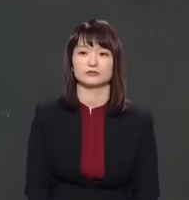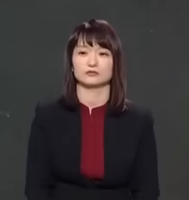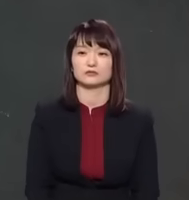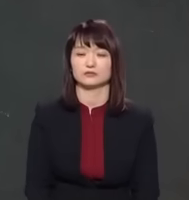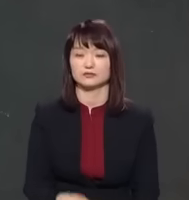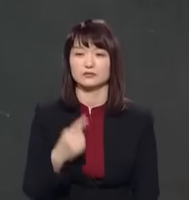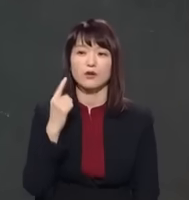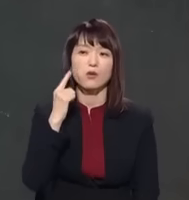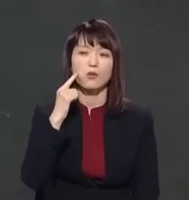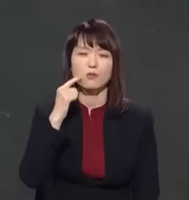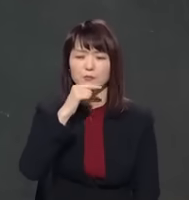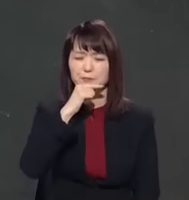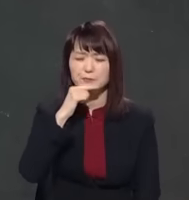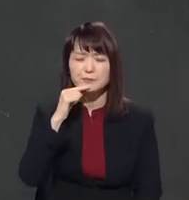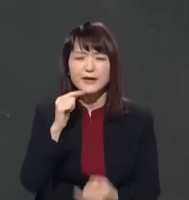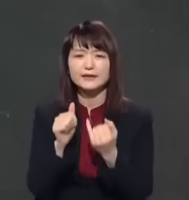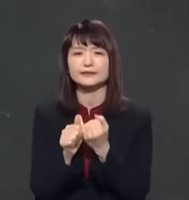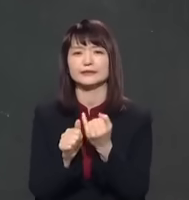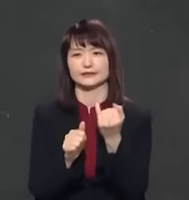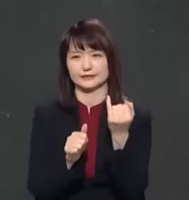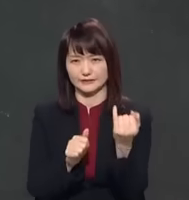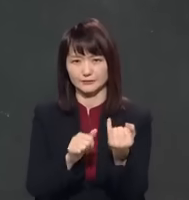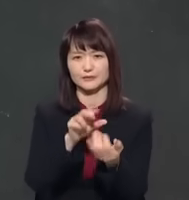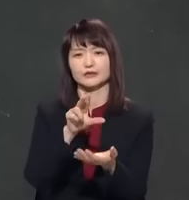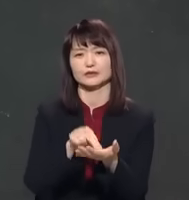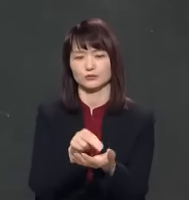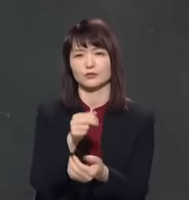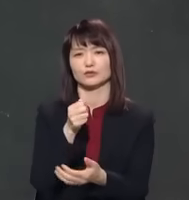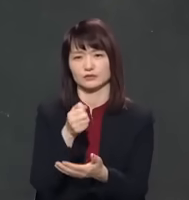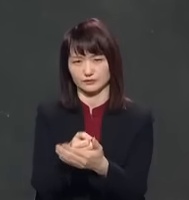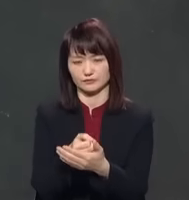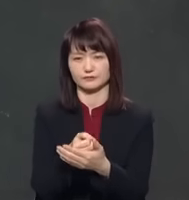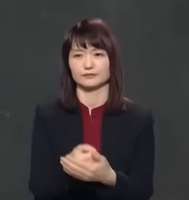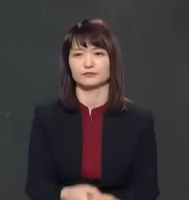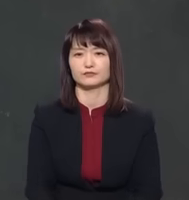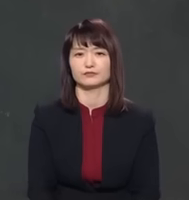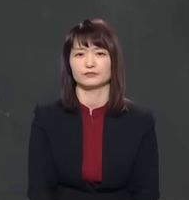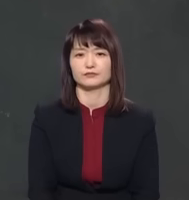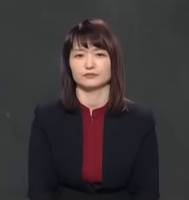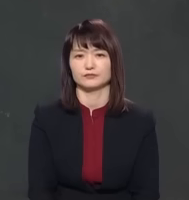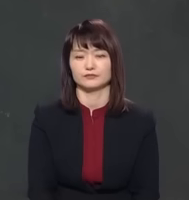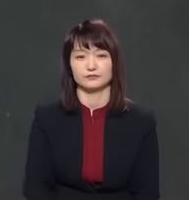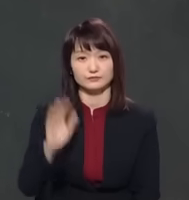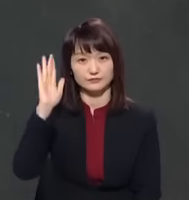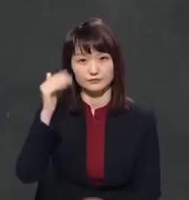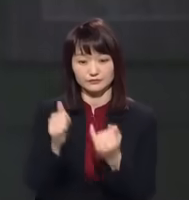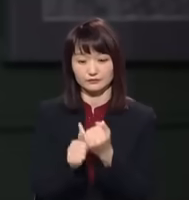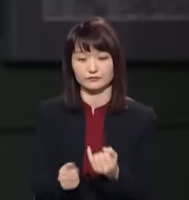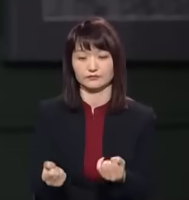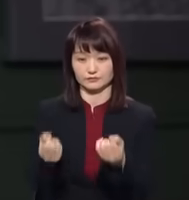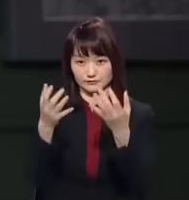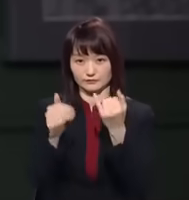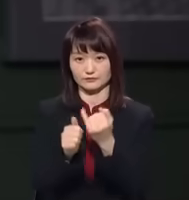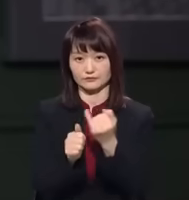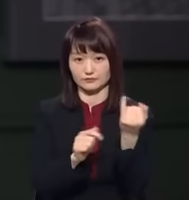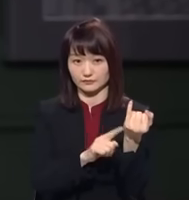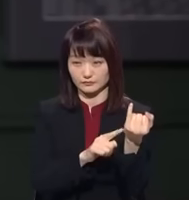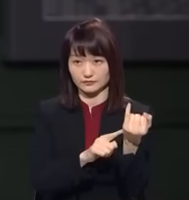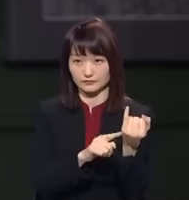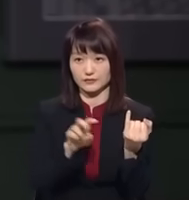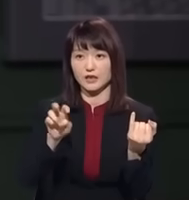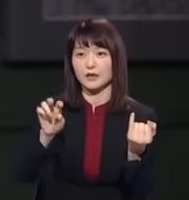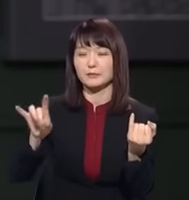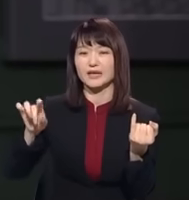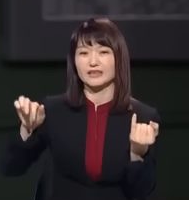자, 볼빨간 신부라고 저희가 일단 제목을 잡아봤습니다. 네, 최근 결혼식을 올렸다는 한 여성이 이 메이크업